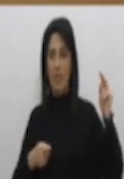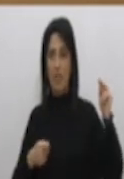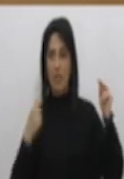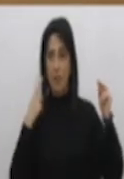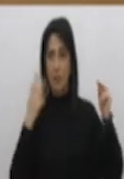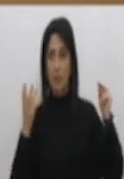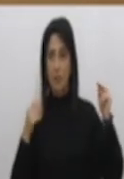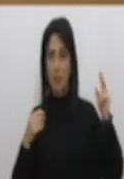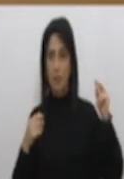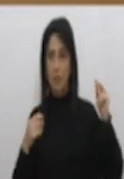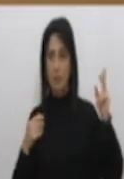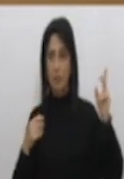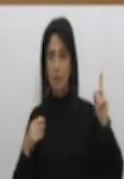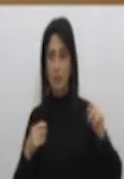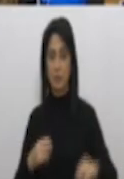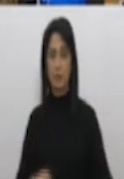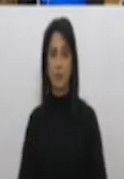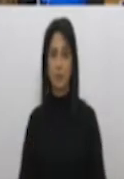Ki